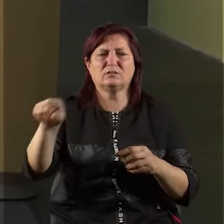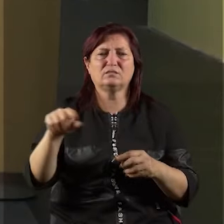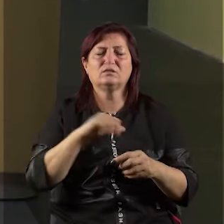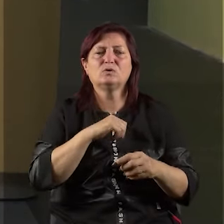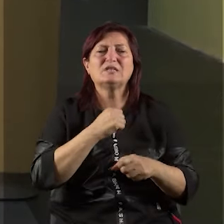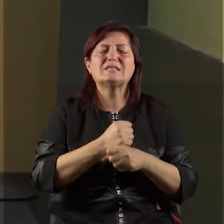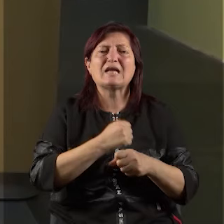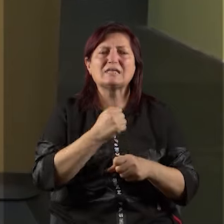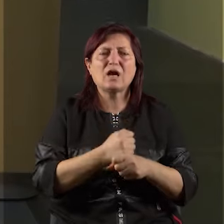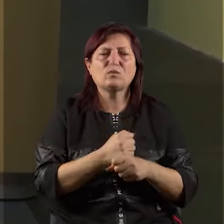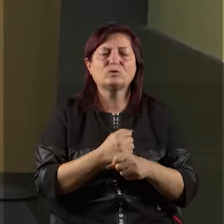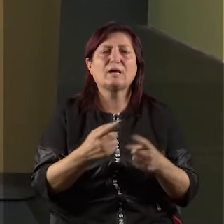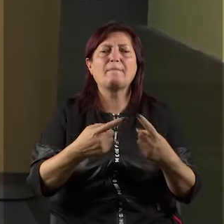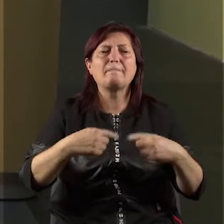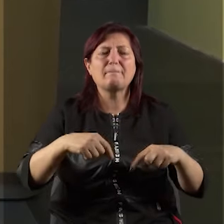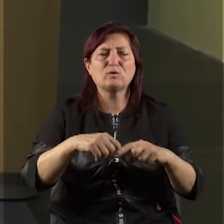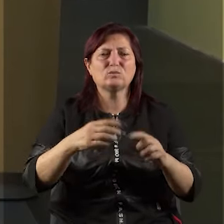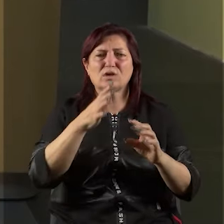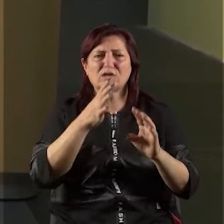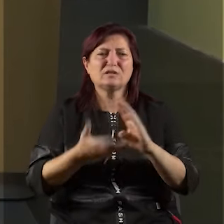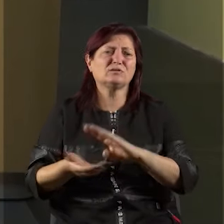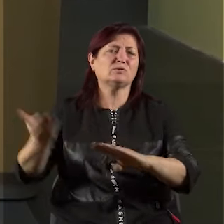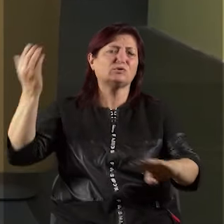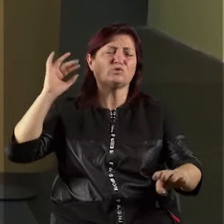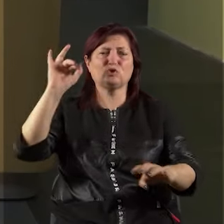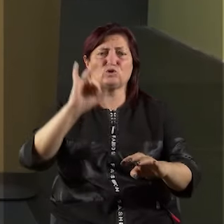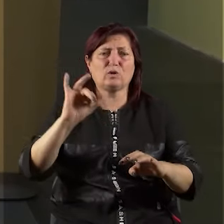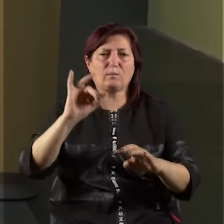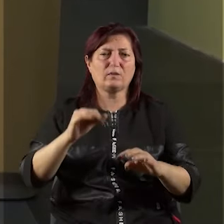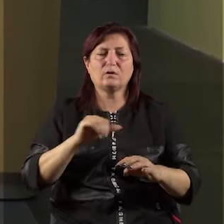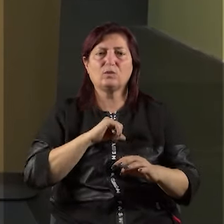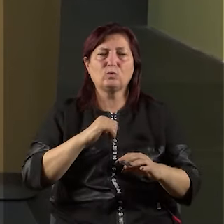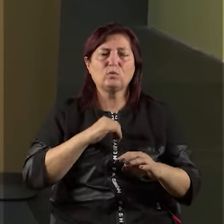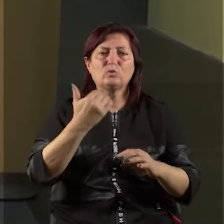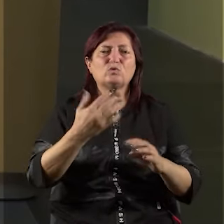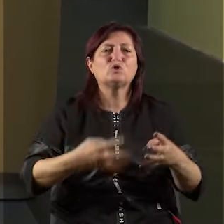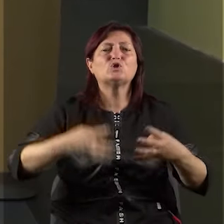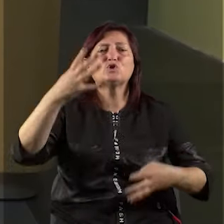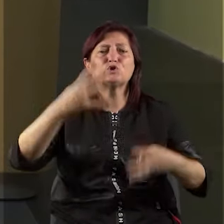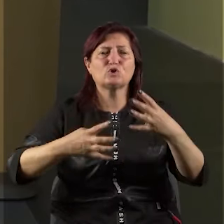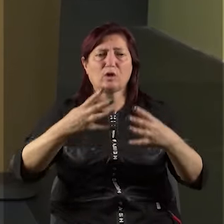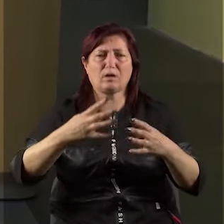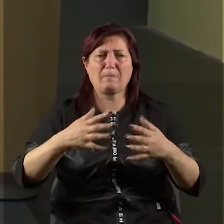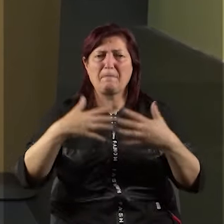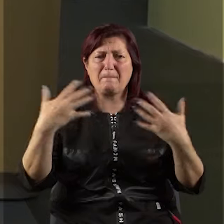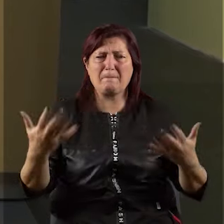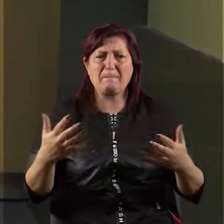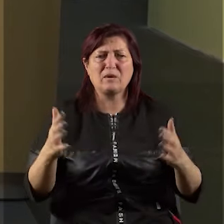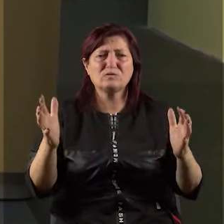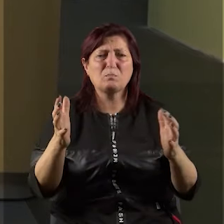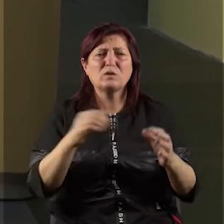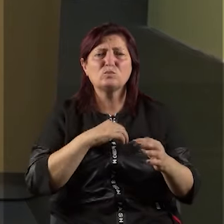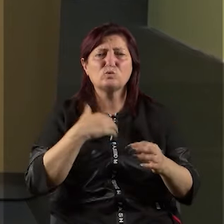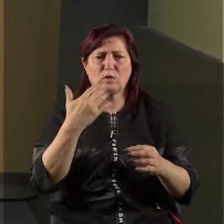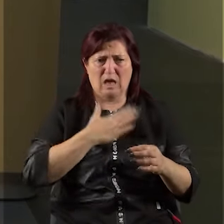ստեղծագործական միությունները, այն գլխից դիտարկվել են որպես այդ շենքերի մեծ մաս հենց իրենց համար է